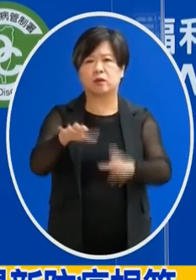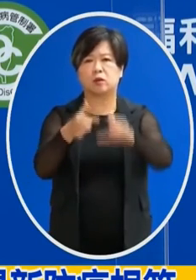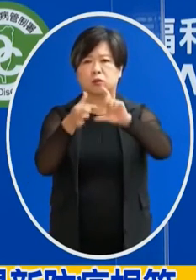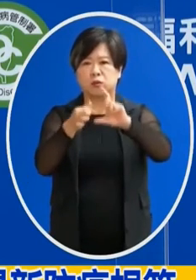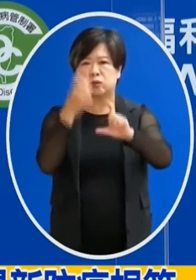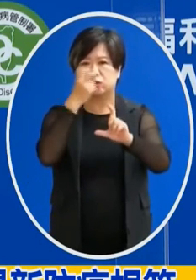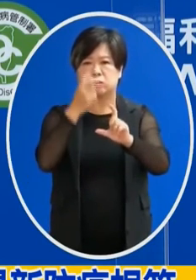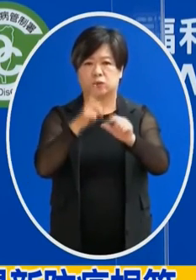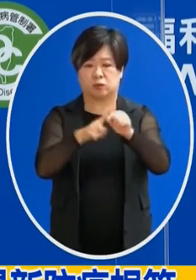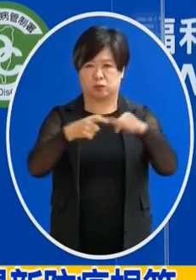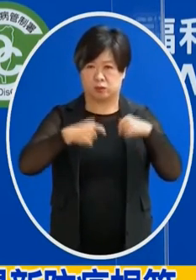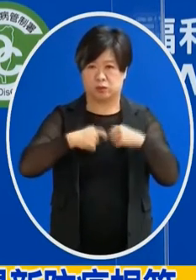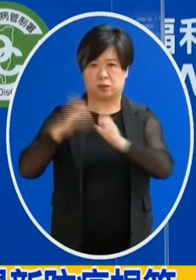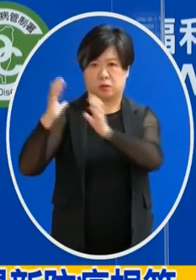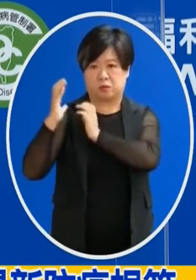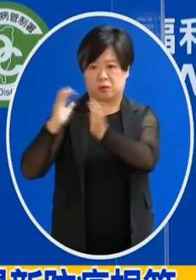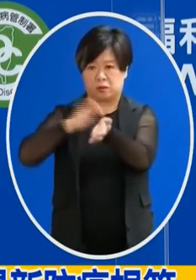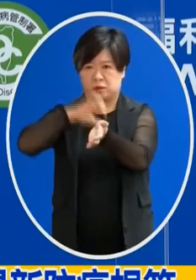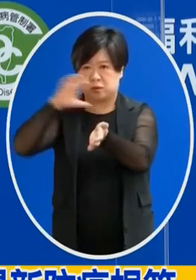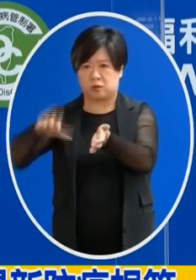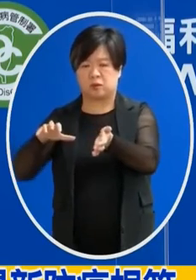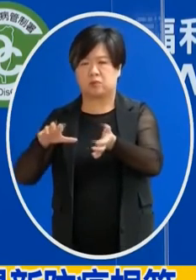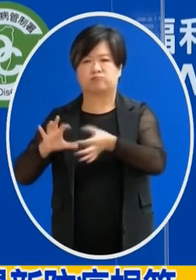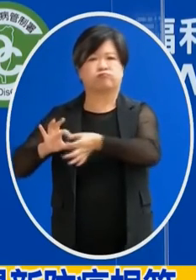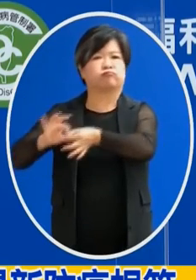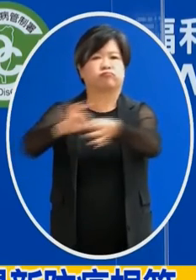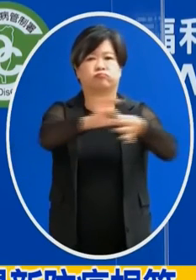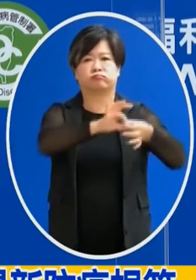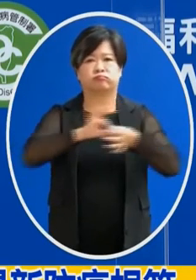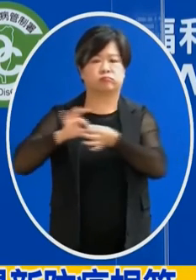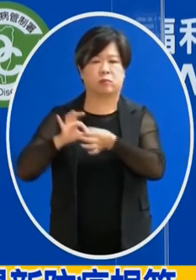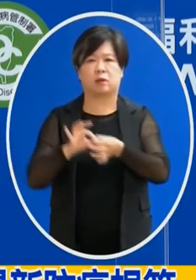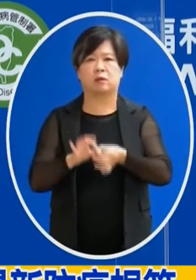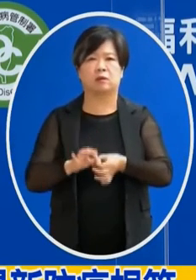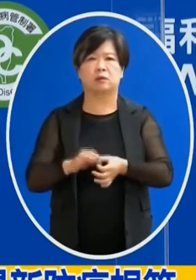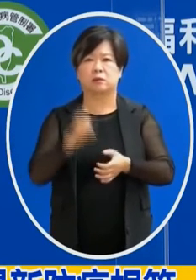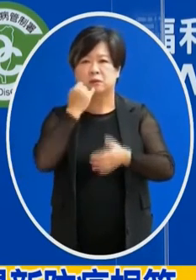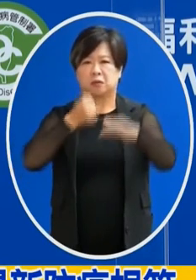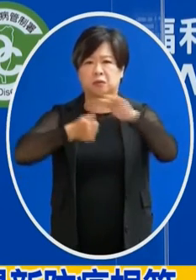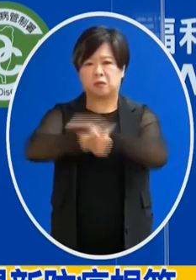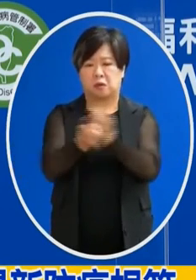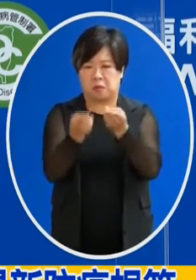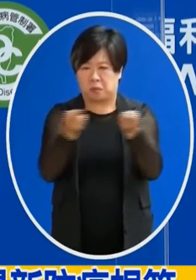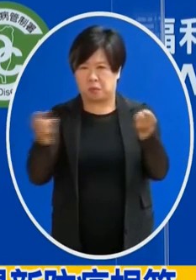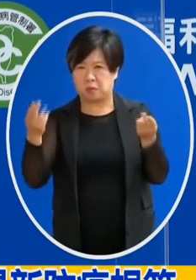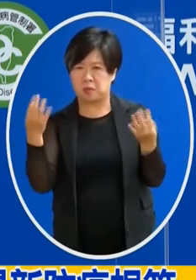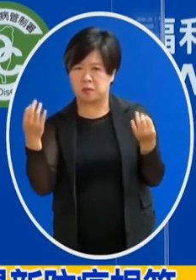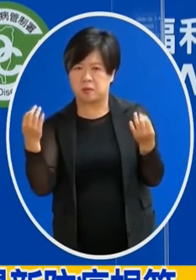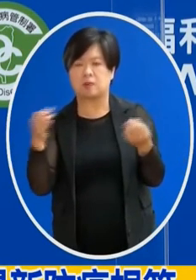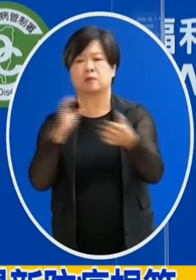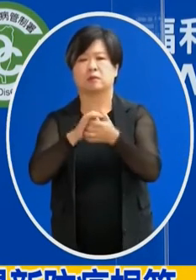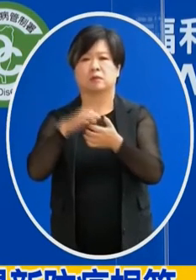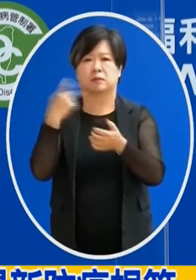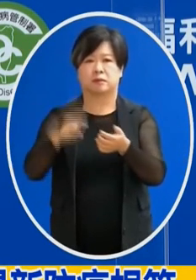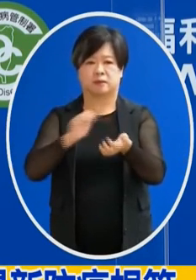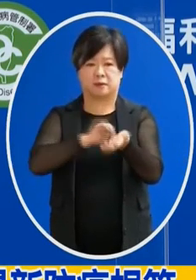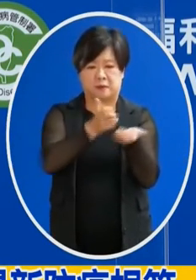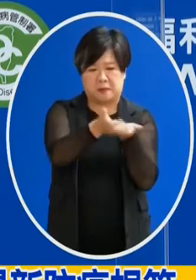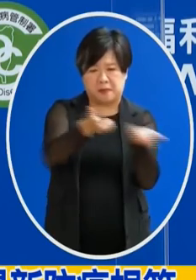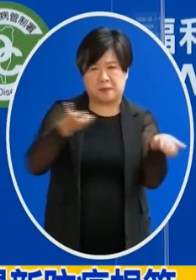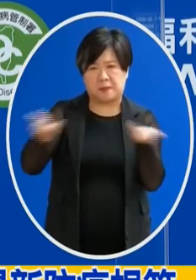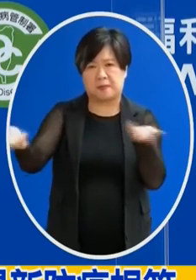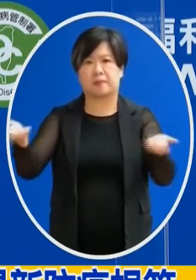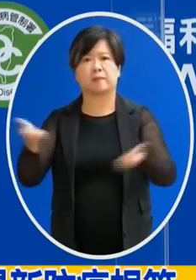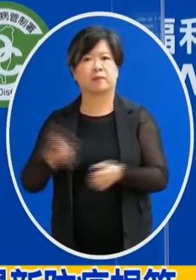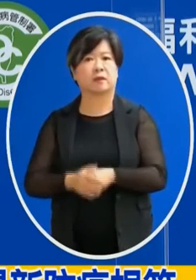心跟责任医院都有确实的掌握病床数及相关的医疗资源的分配